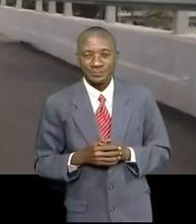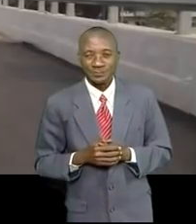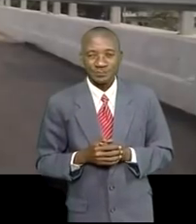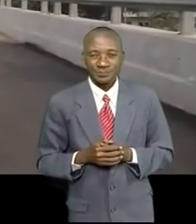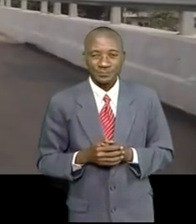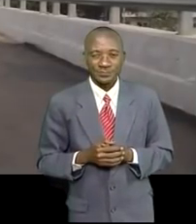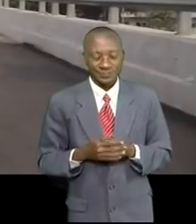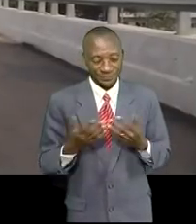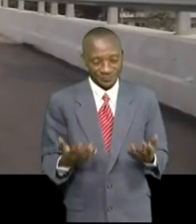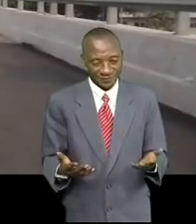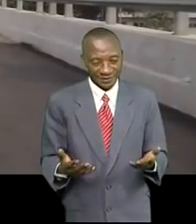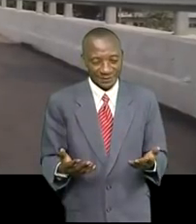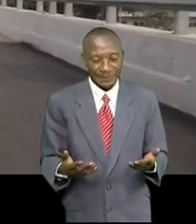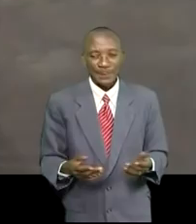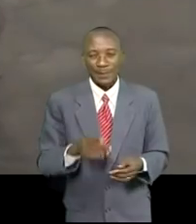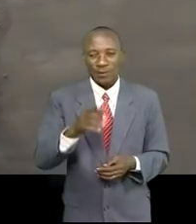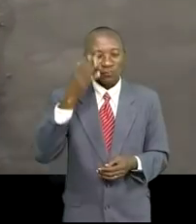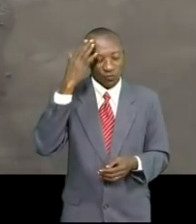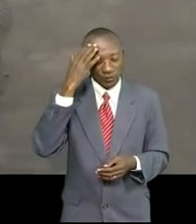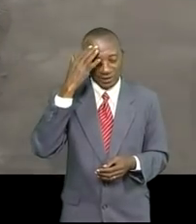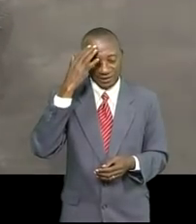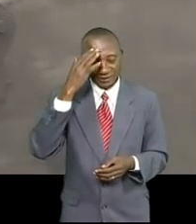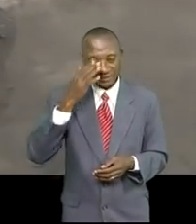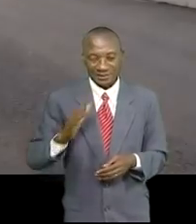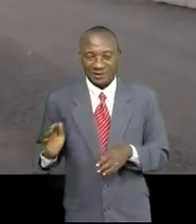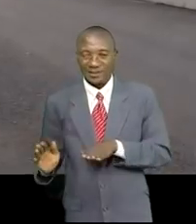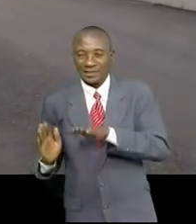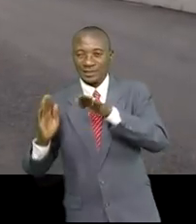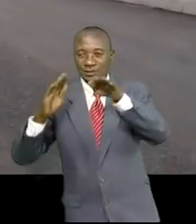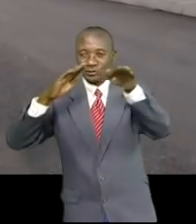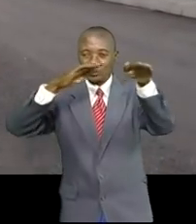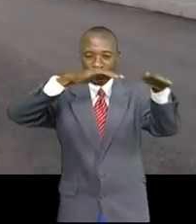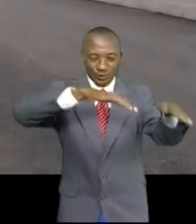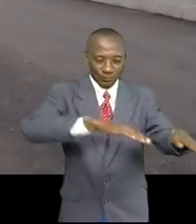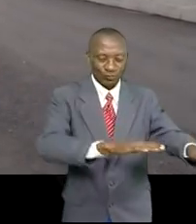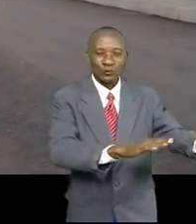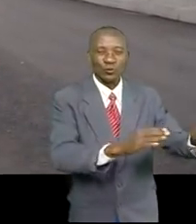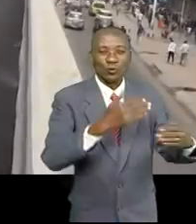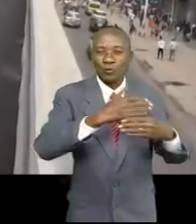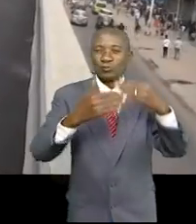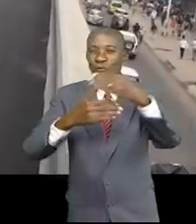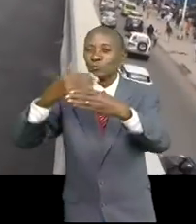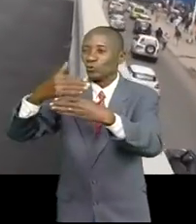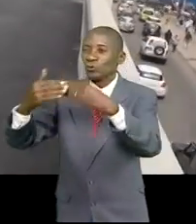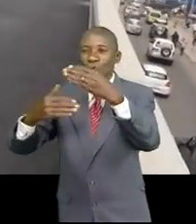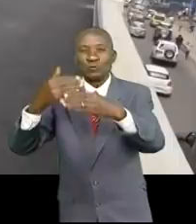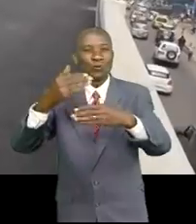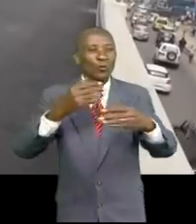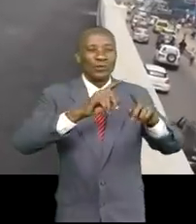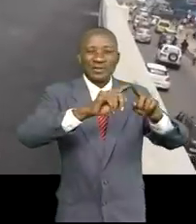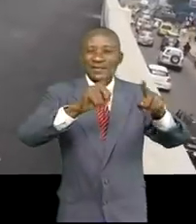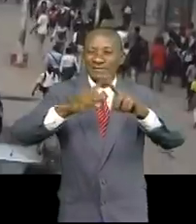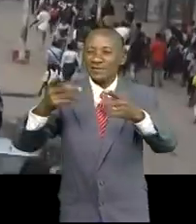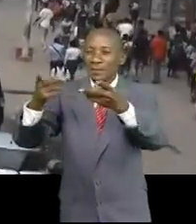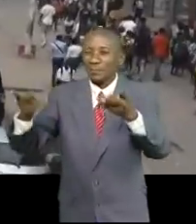question des jours. Les derniers sauts de moutons encore en construction, le plus long avec ses 300 mètres de longueur sur l'avenue